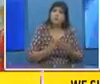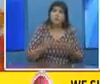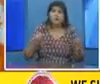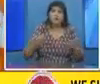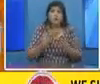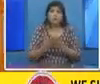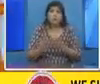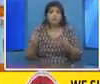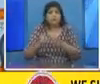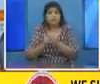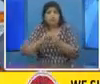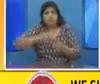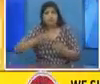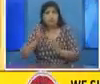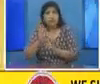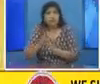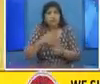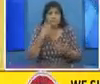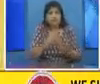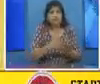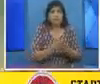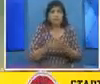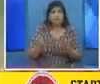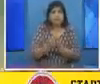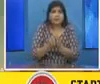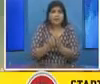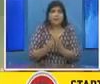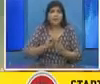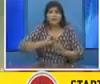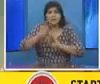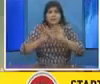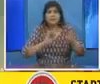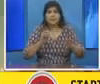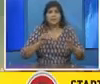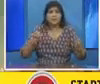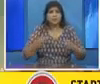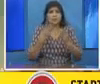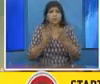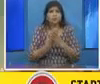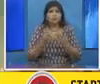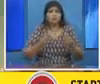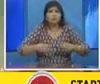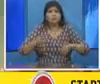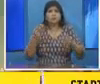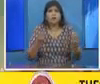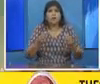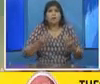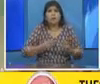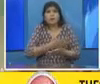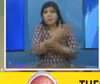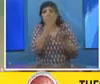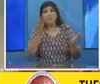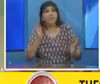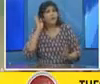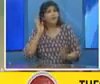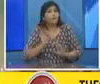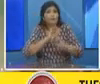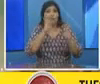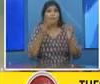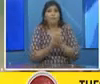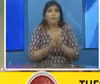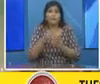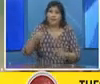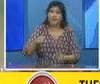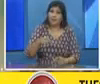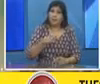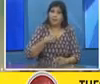करें। उनसे जुड़ी चीजों को जुटाने वाले सप्लाई करने वाले स्टार्टअप बहुत पॉपुलर हो जाएंगे और